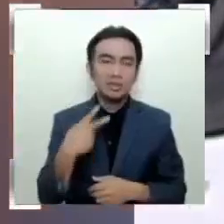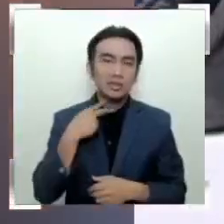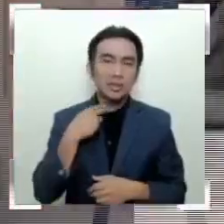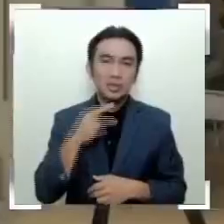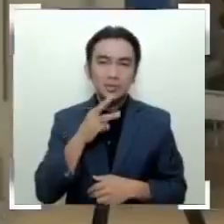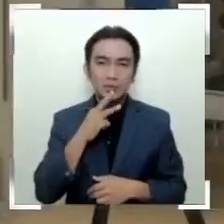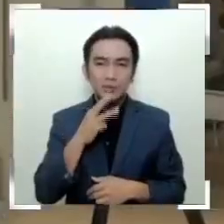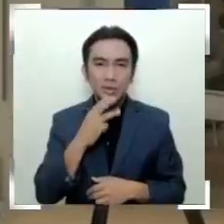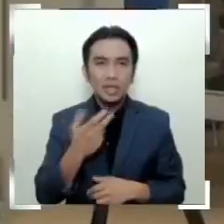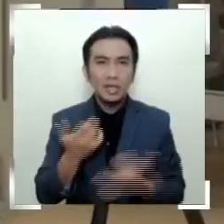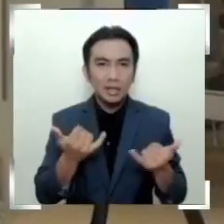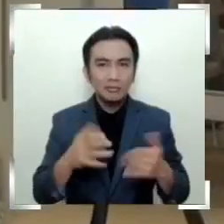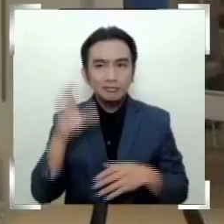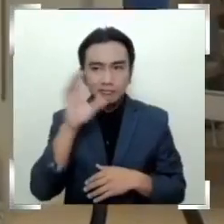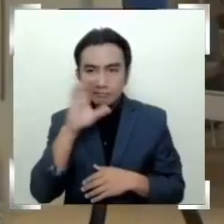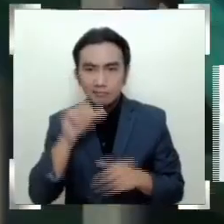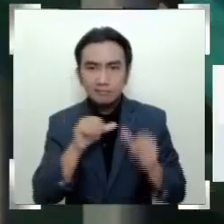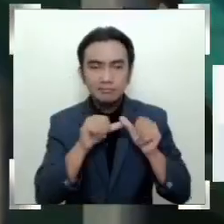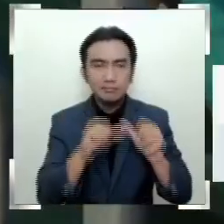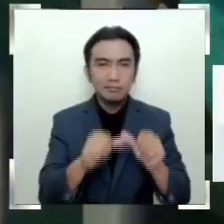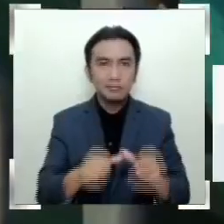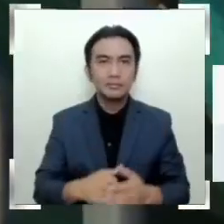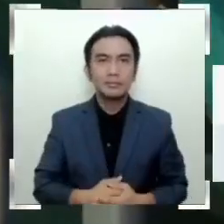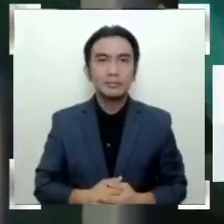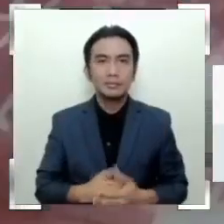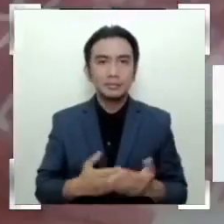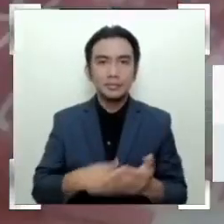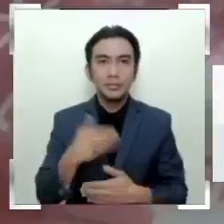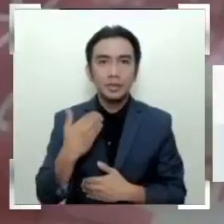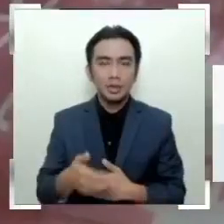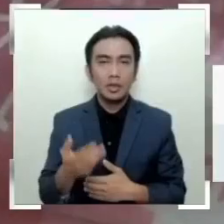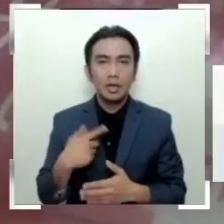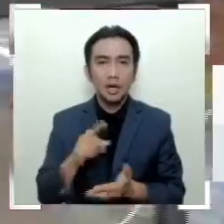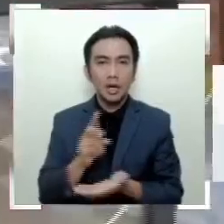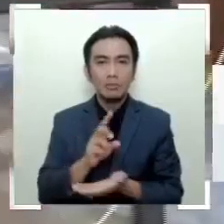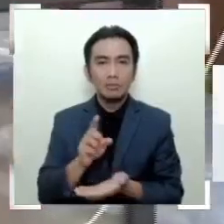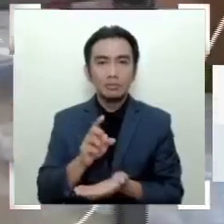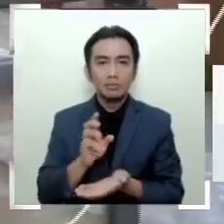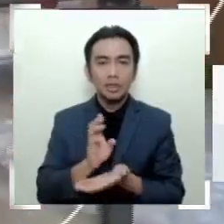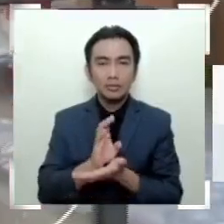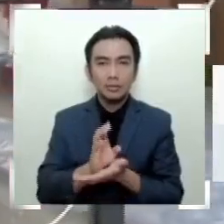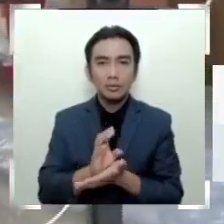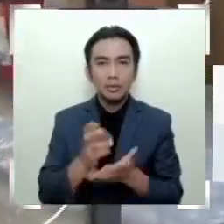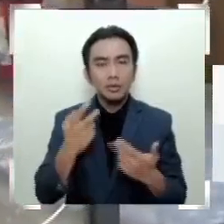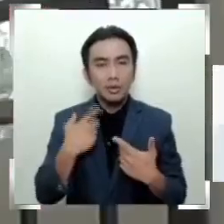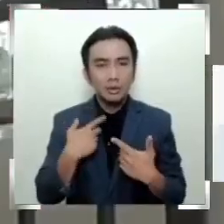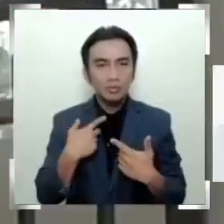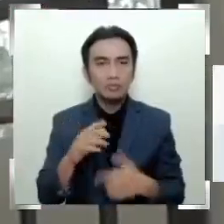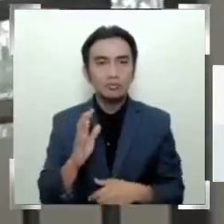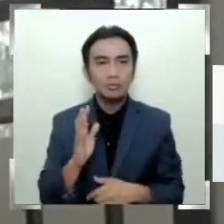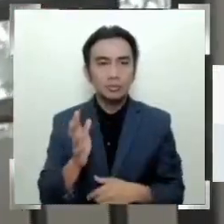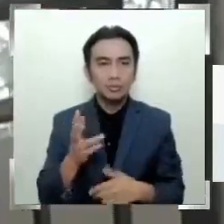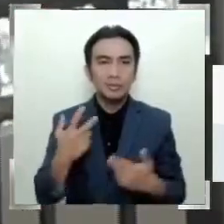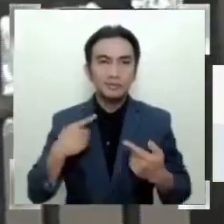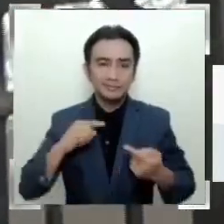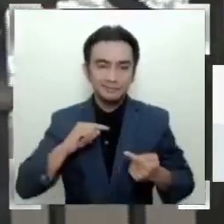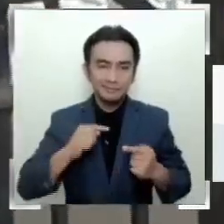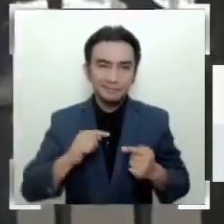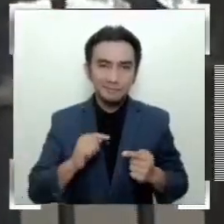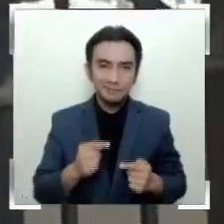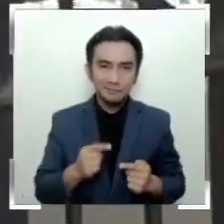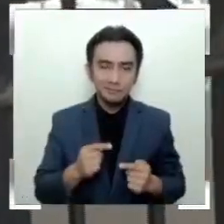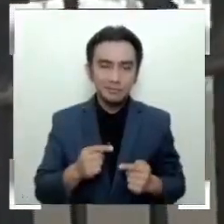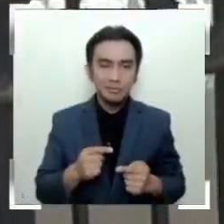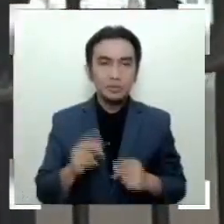pa. Sa Zamboanga City, nagpapagaling ang 50 sa mga nakaligtas gaya ni Sajid Adil. Only 15 seconds, sunog na